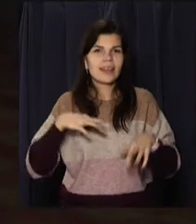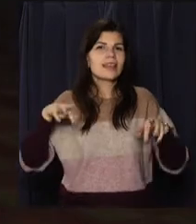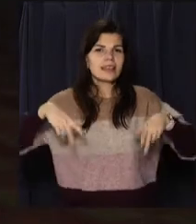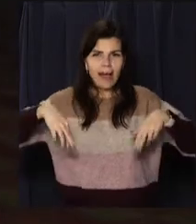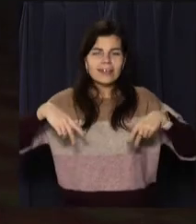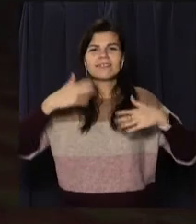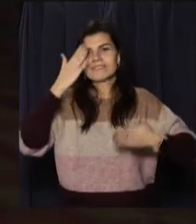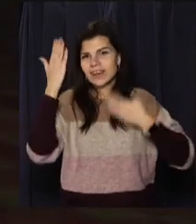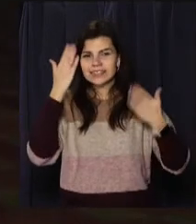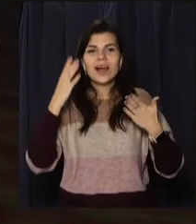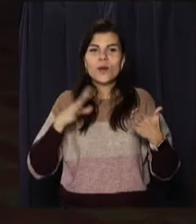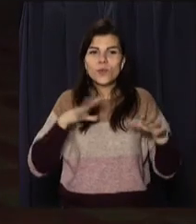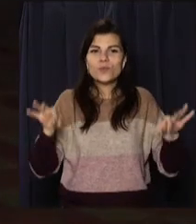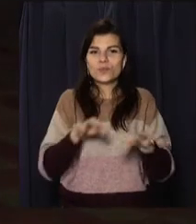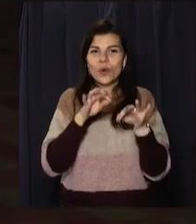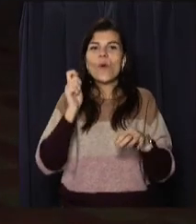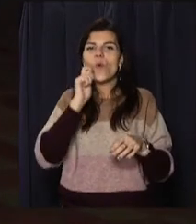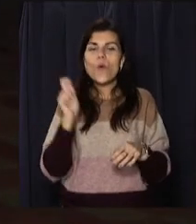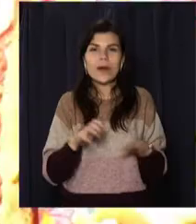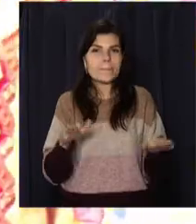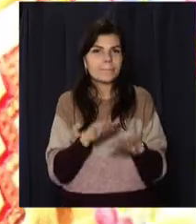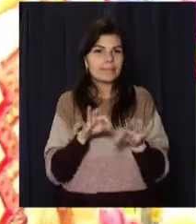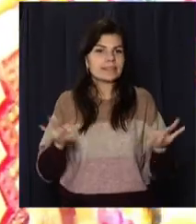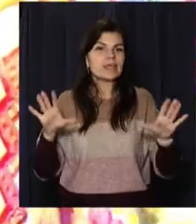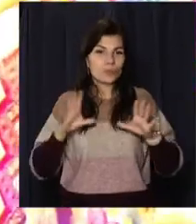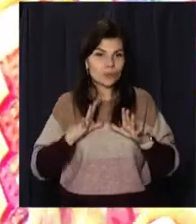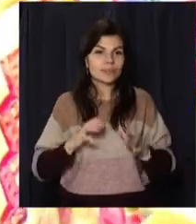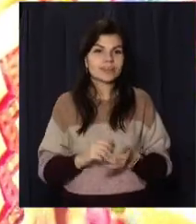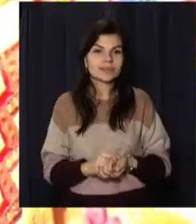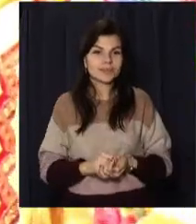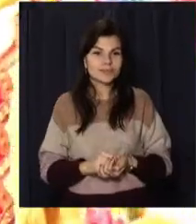веселилися, розважав ансамбль української пісні.